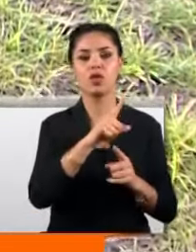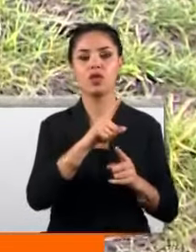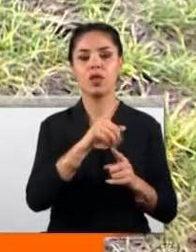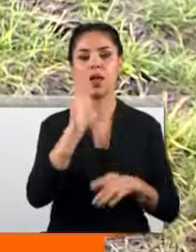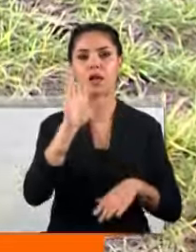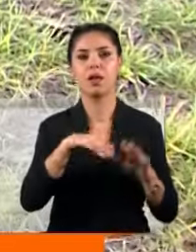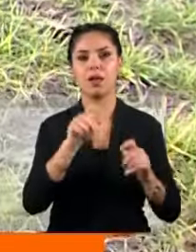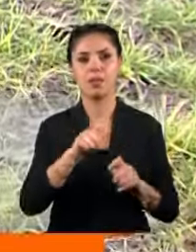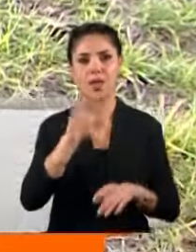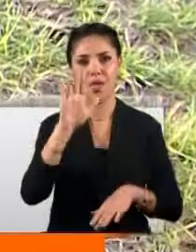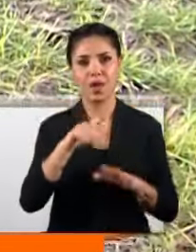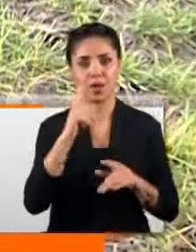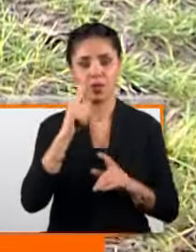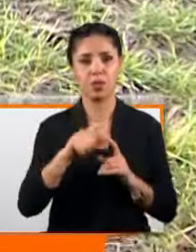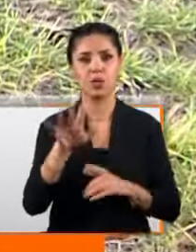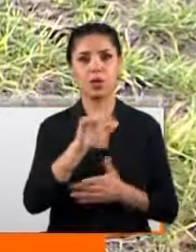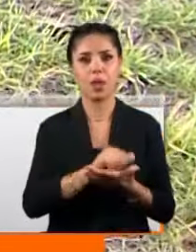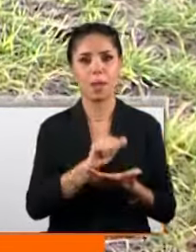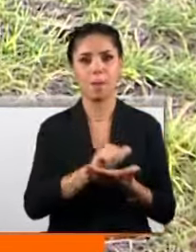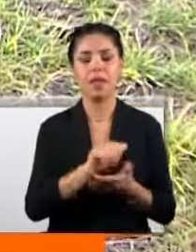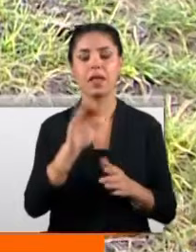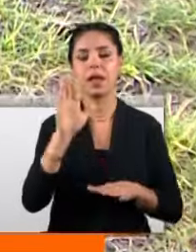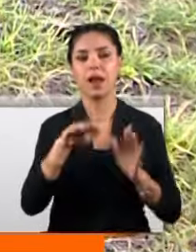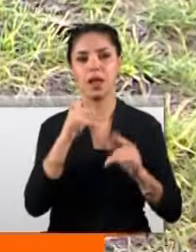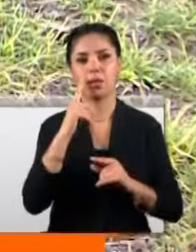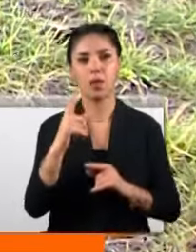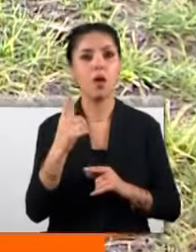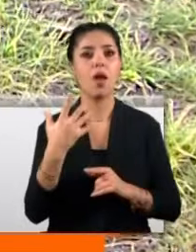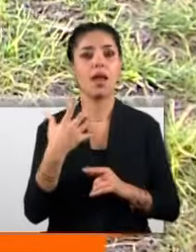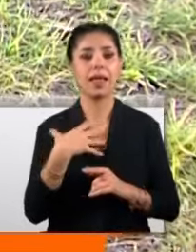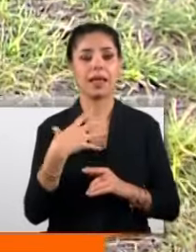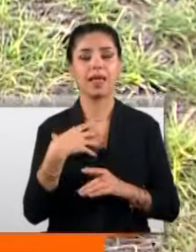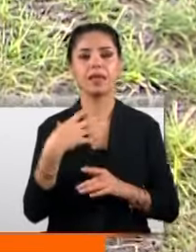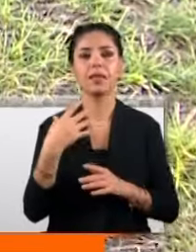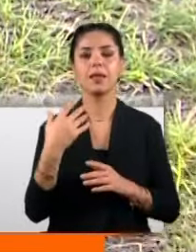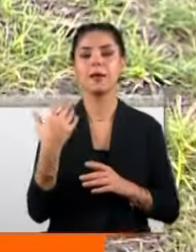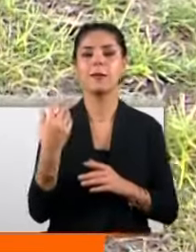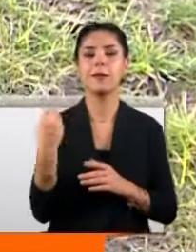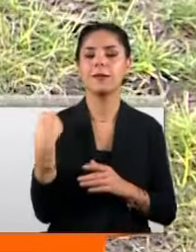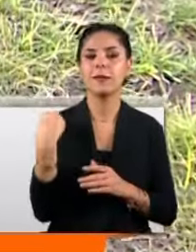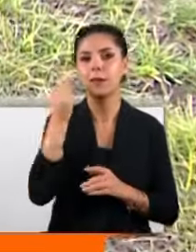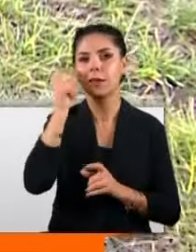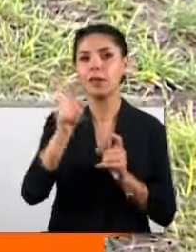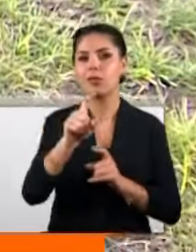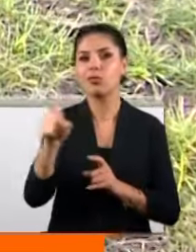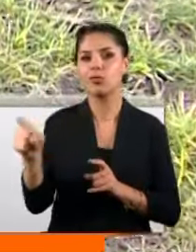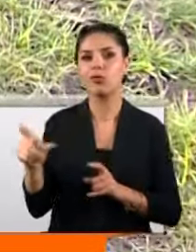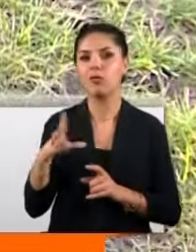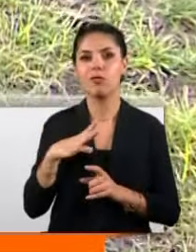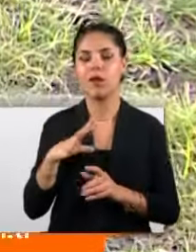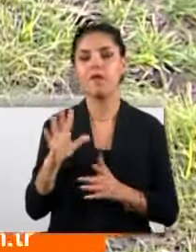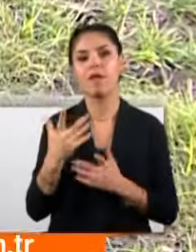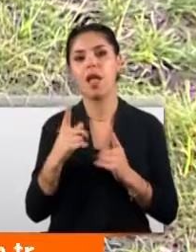reklamdı. Reklamlar üzerinden, sosyal medyadaki reklamlar üzerinden kendilerine yeni ağ sisteminde oyuncular buluyorlardı ya